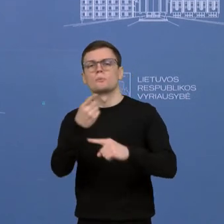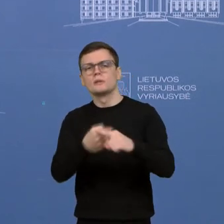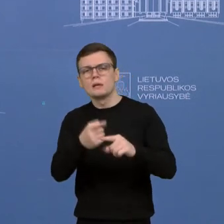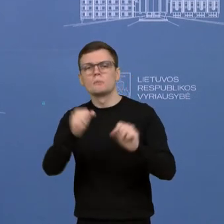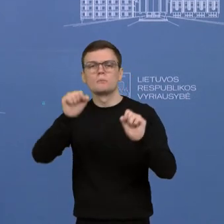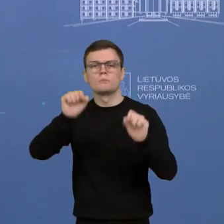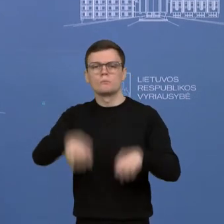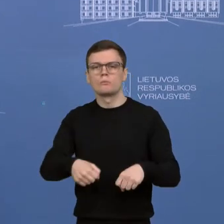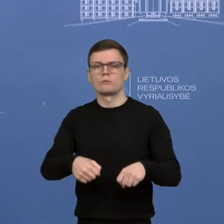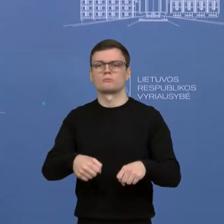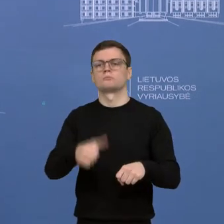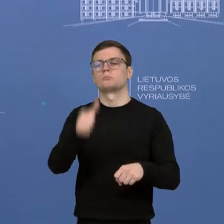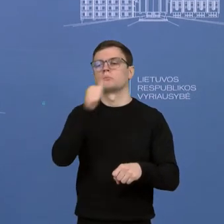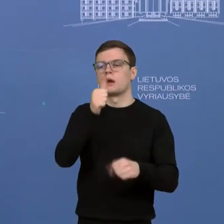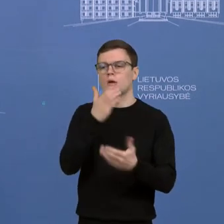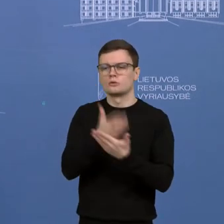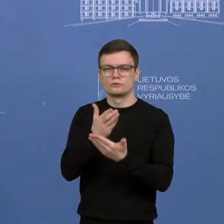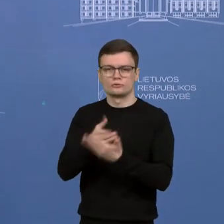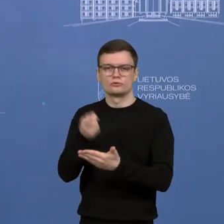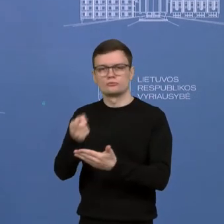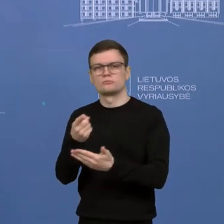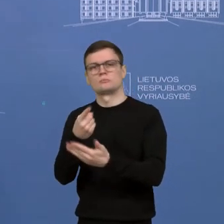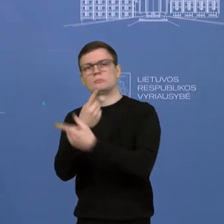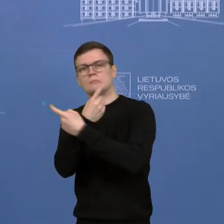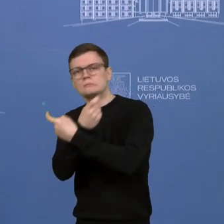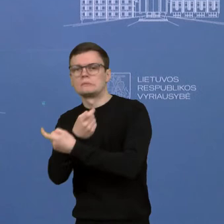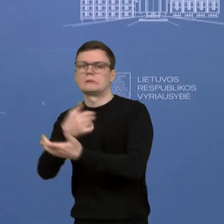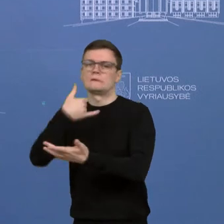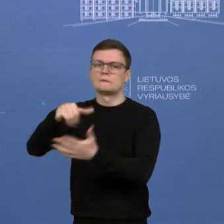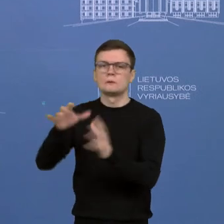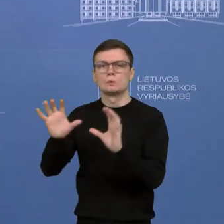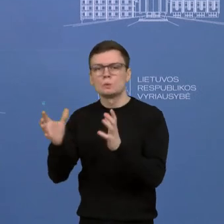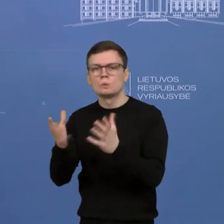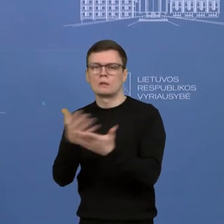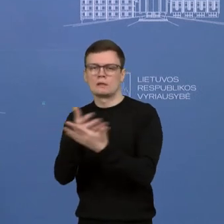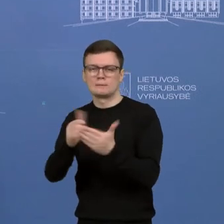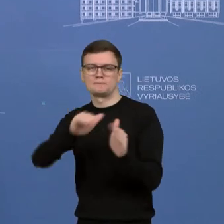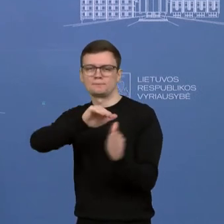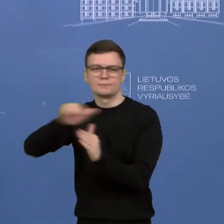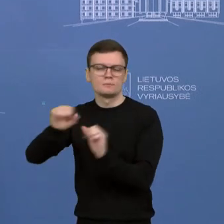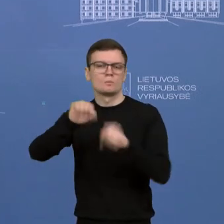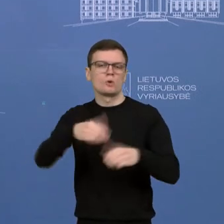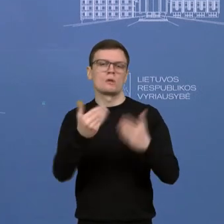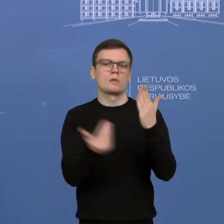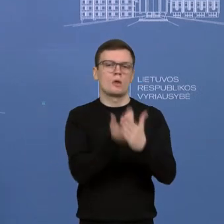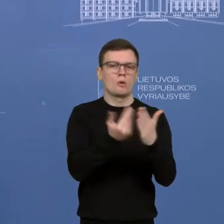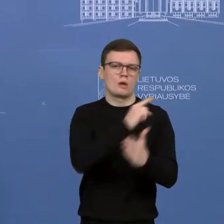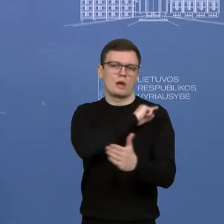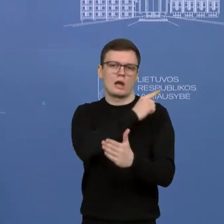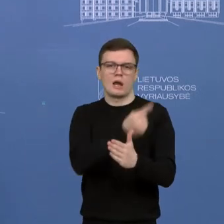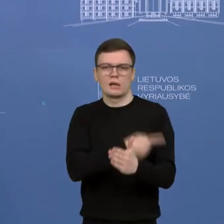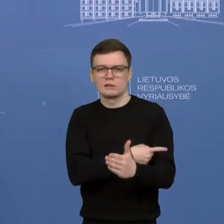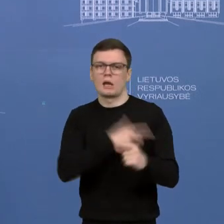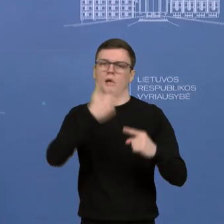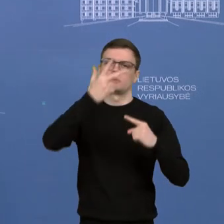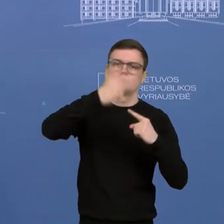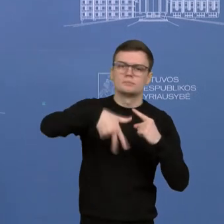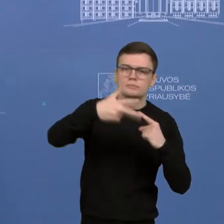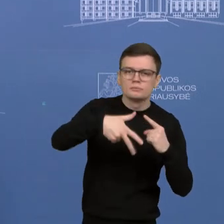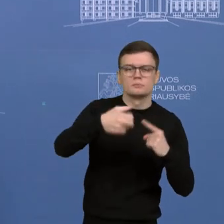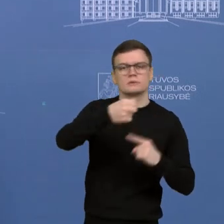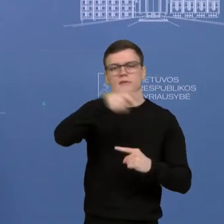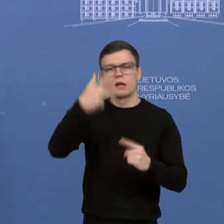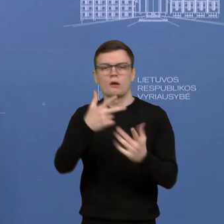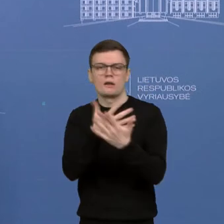pereiti nuo iškastinio kūro, pereiti prie atsinaujinančios energetikos ir iš to na, būtų nauda jau